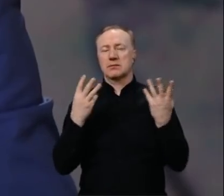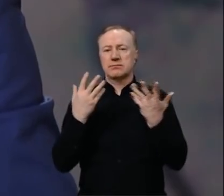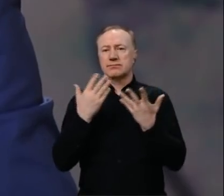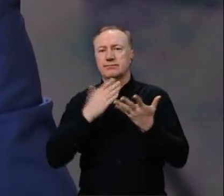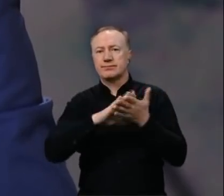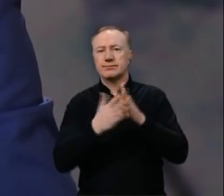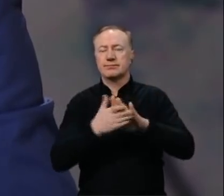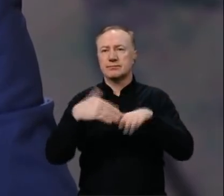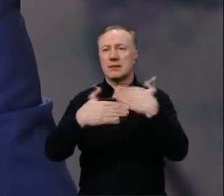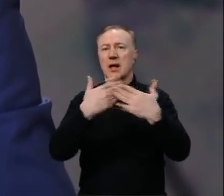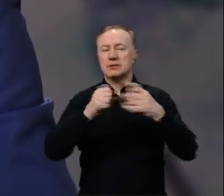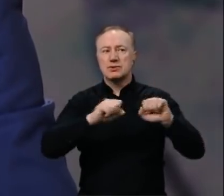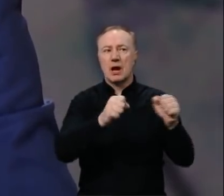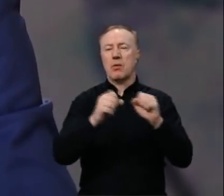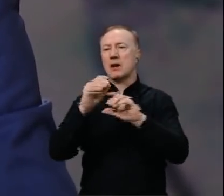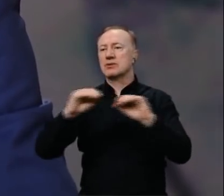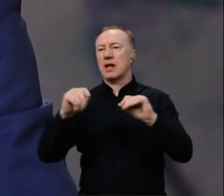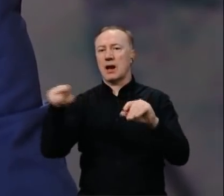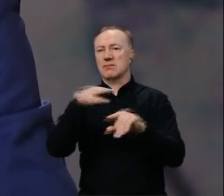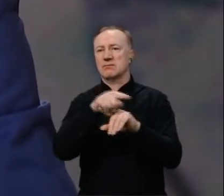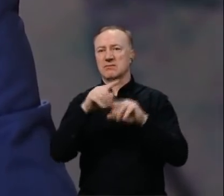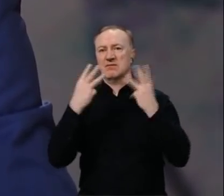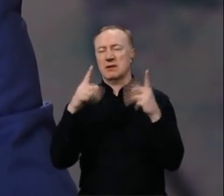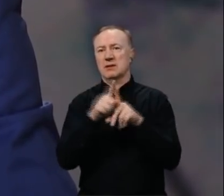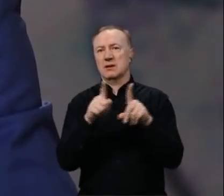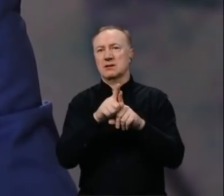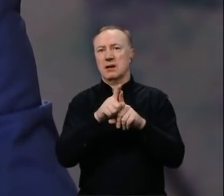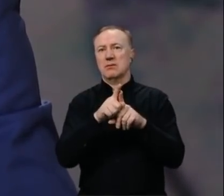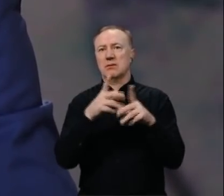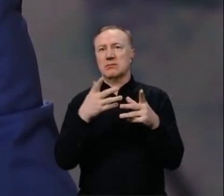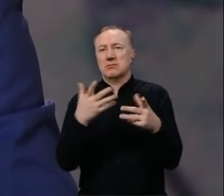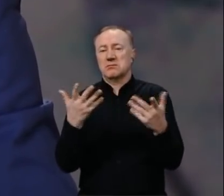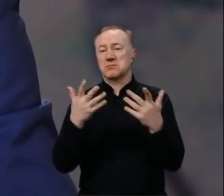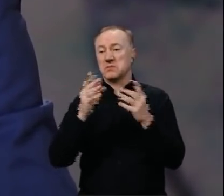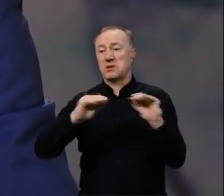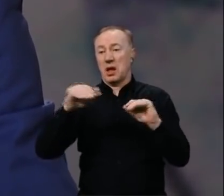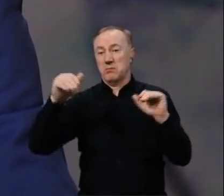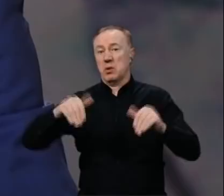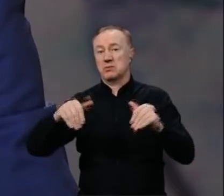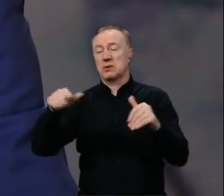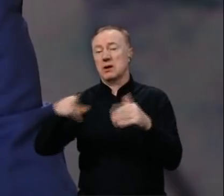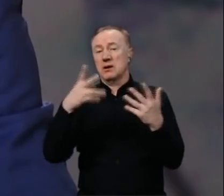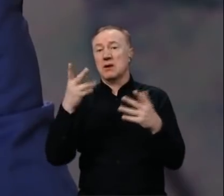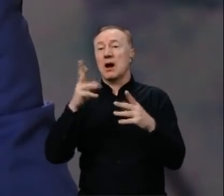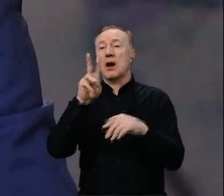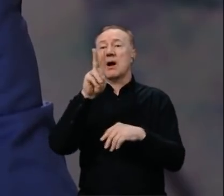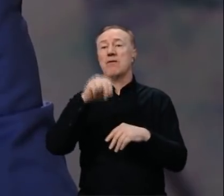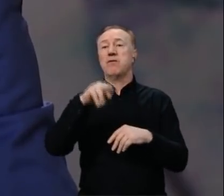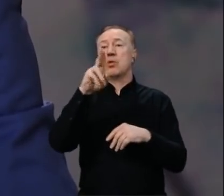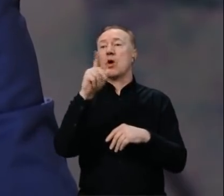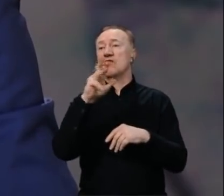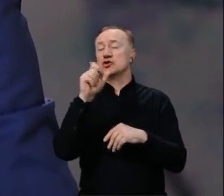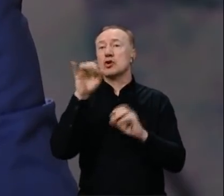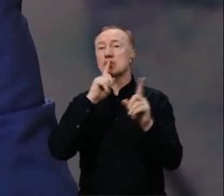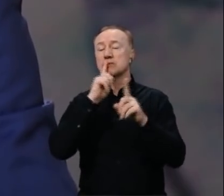działaczy ale też trenera który który ma z nimi kontaktu i pewne rzeczy może też narzucić wiem że w końcu rozmawiał z tymi piłkarzami